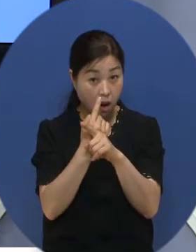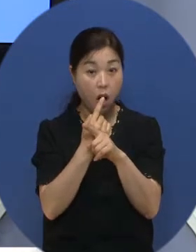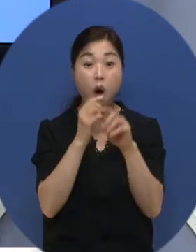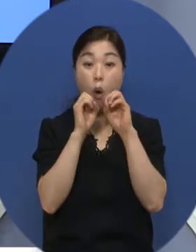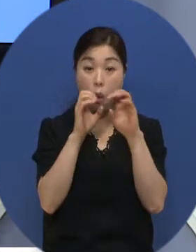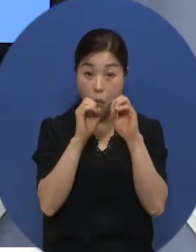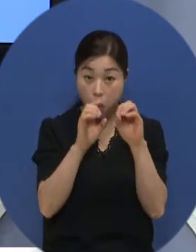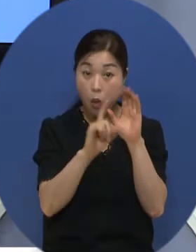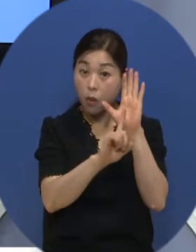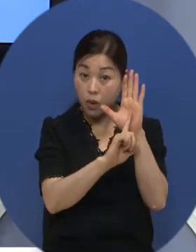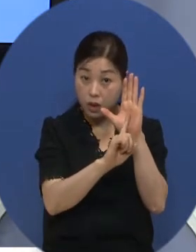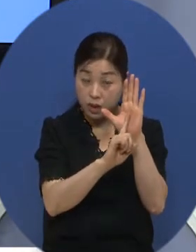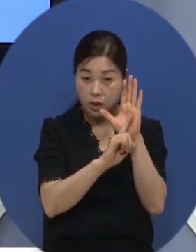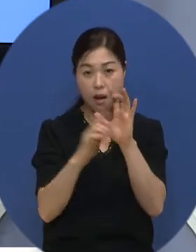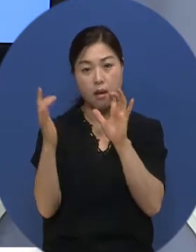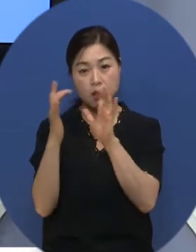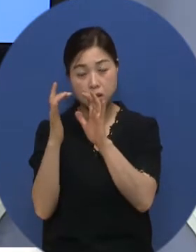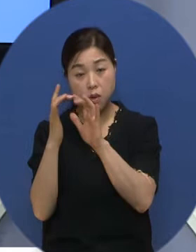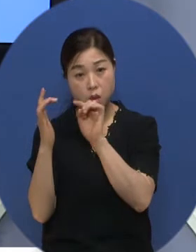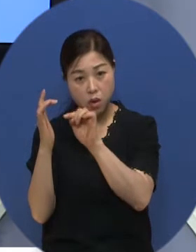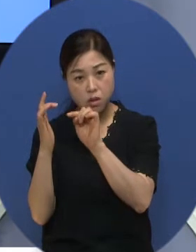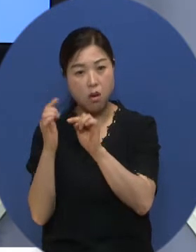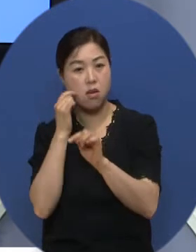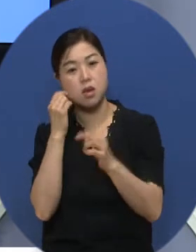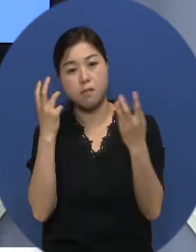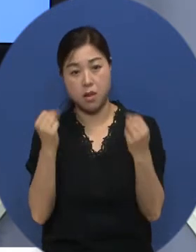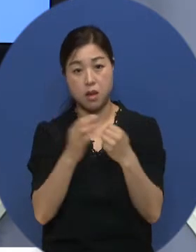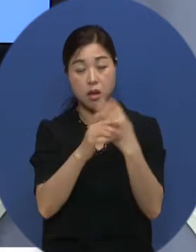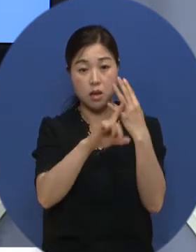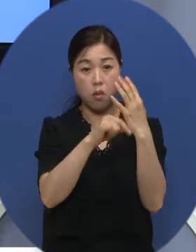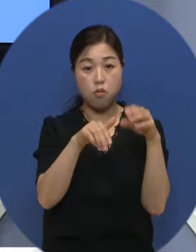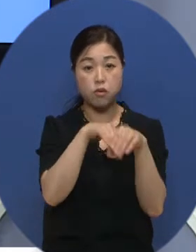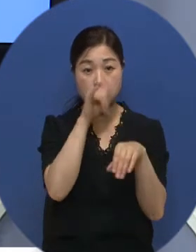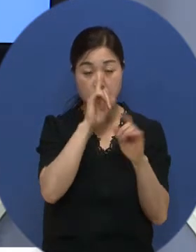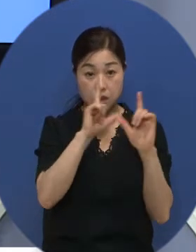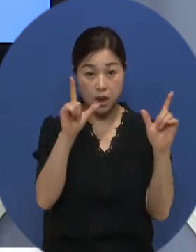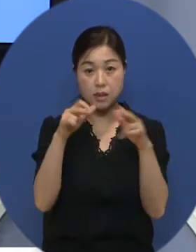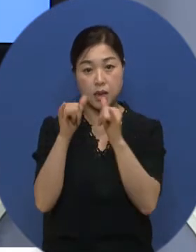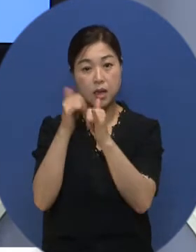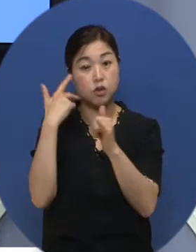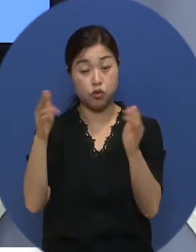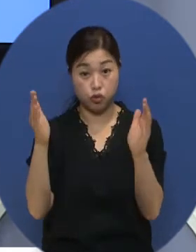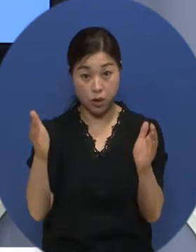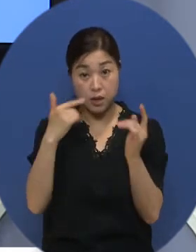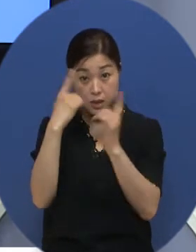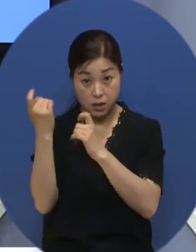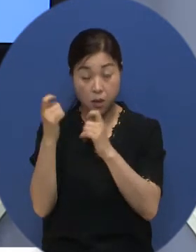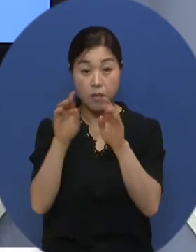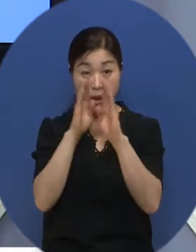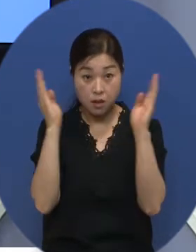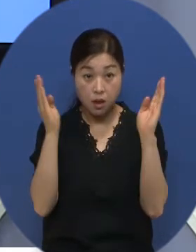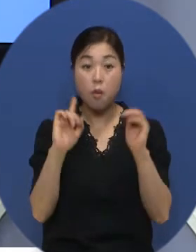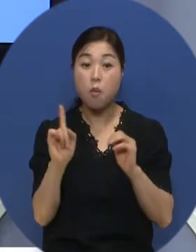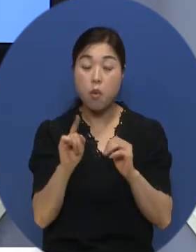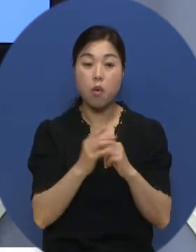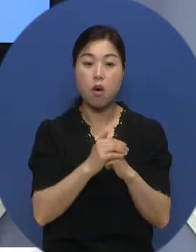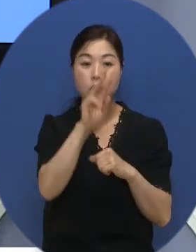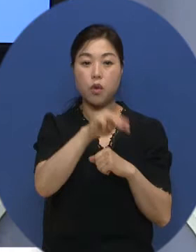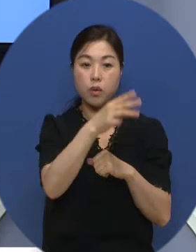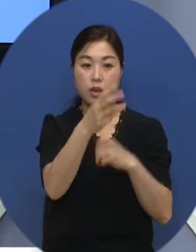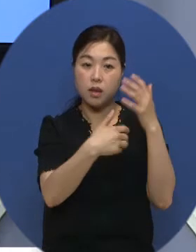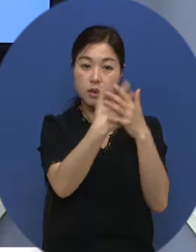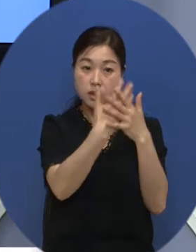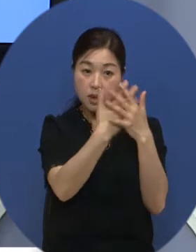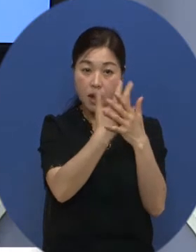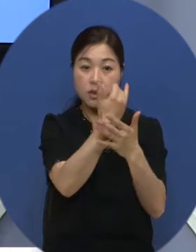있습니다 지난 4월 문화가 있는 날 과 장애인 주간 을 기념해 펼쳐진 이번 캠페인은 롯데시네마 청량리점 에서